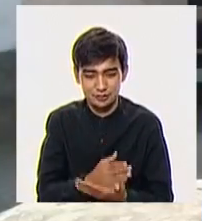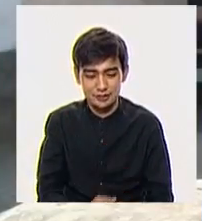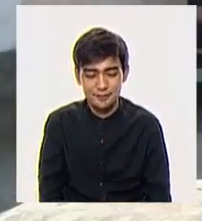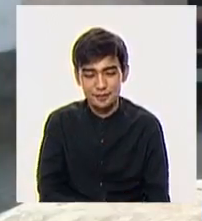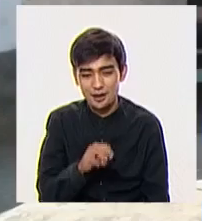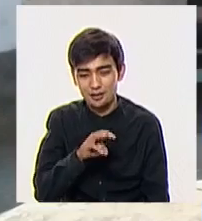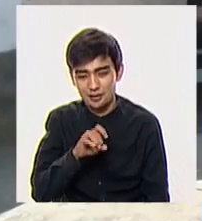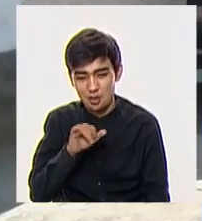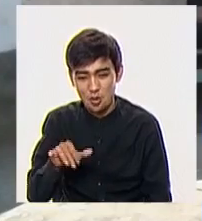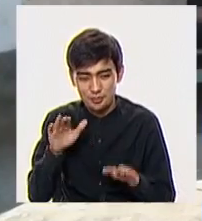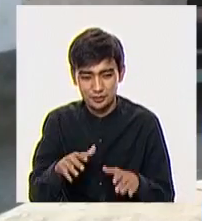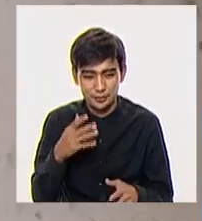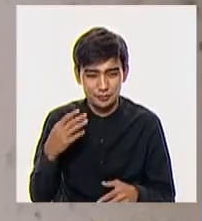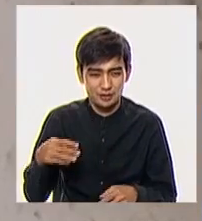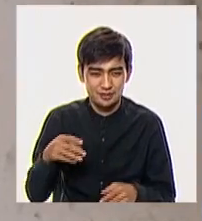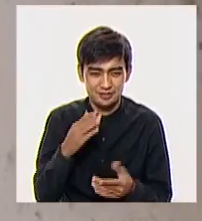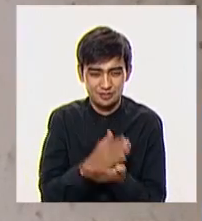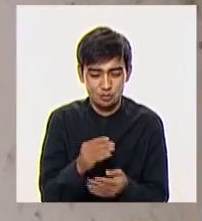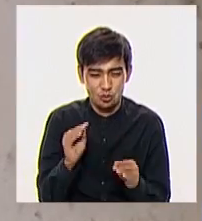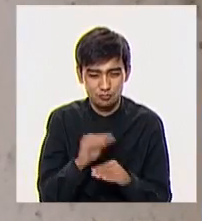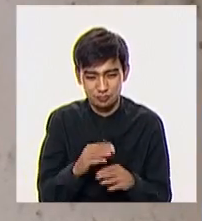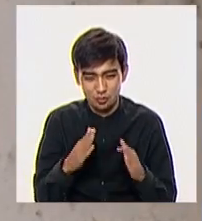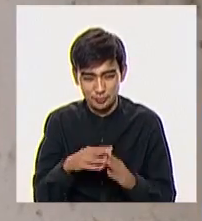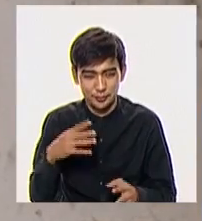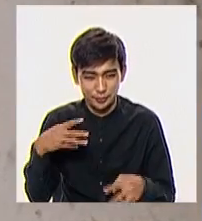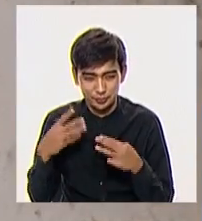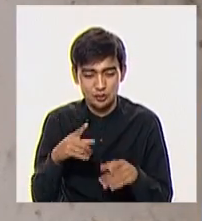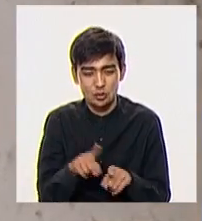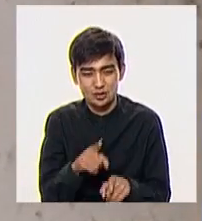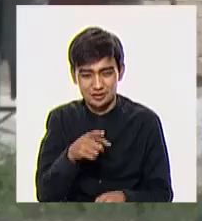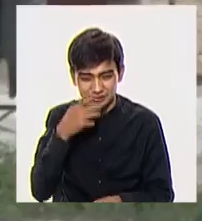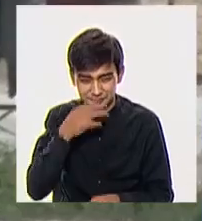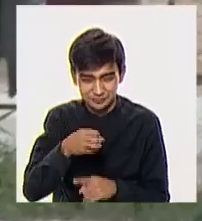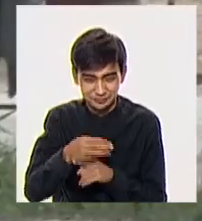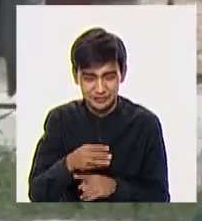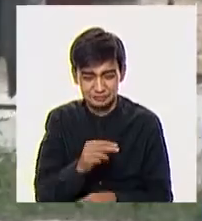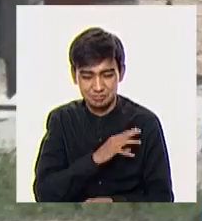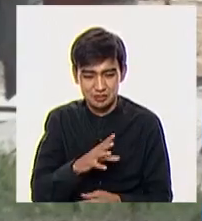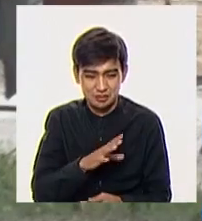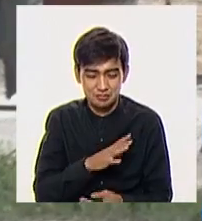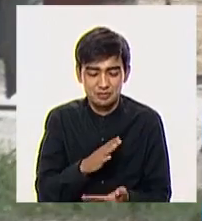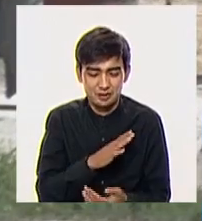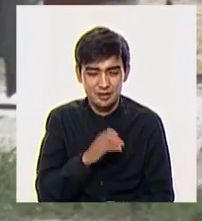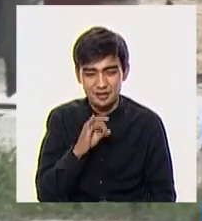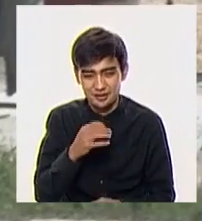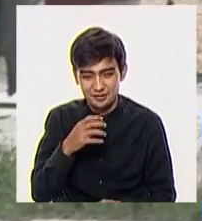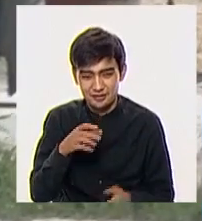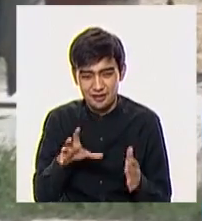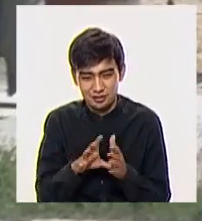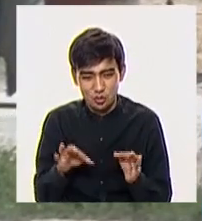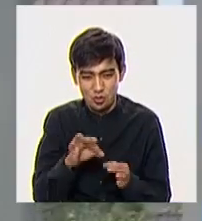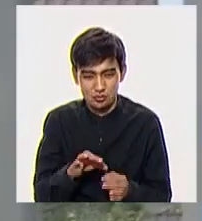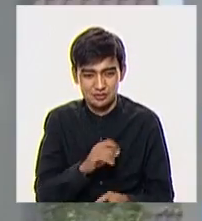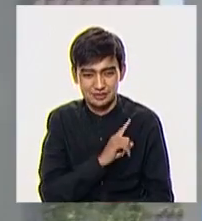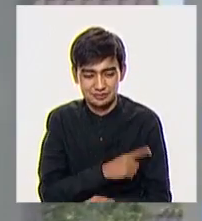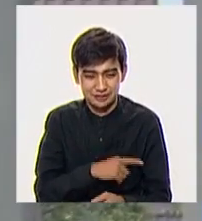Атыраулықтар салқындатқыштың көмегімен жан сақтап отыр. Бірақ сол салқындатқышта қатты ыстықты көтере алмай істен шығып жатыр. Тоқ желісіне де салмақ